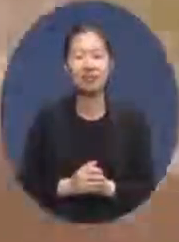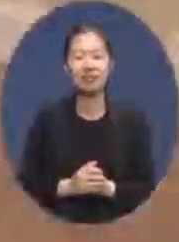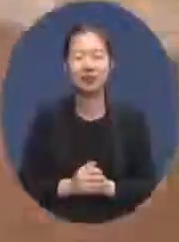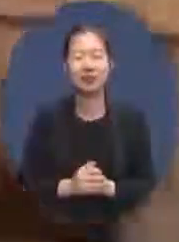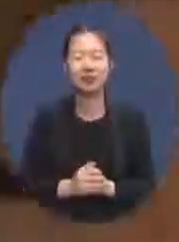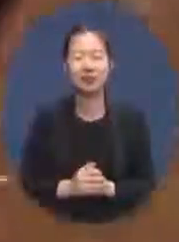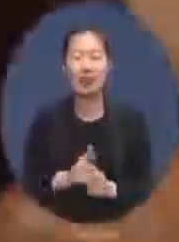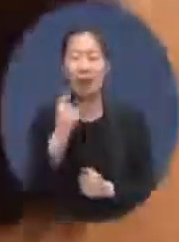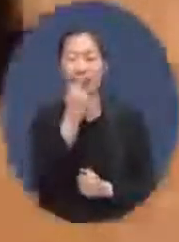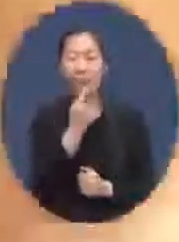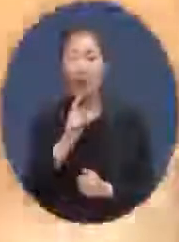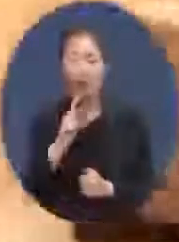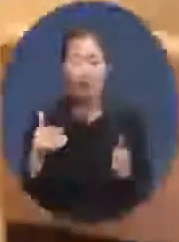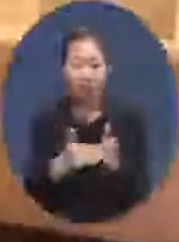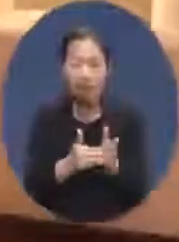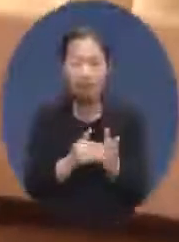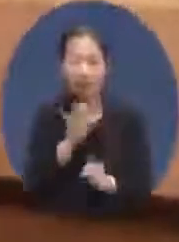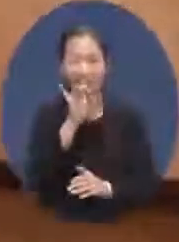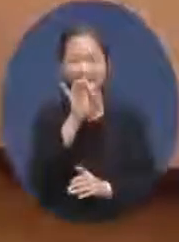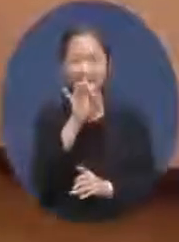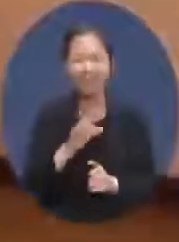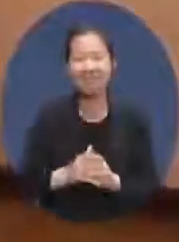그렇다고 말로만 끝나면 안 되겠죠?